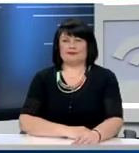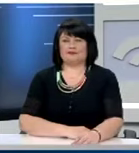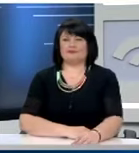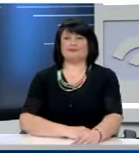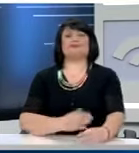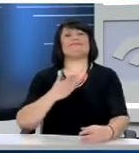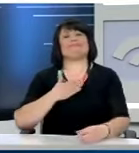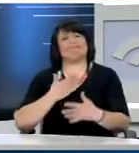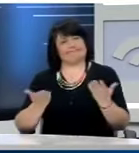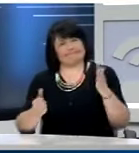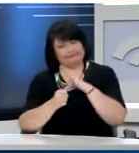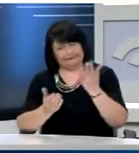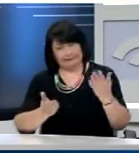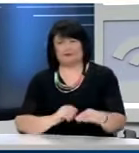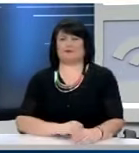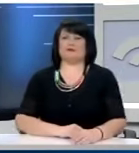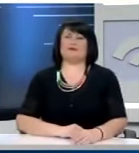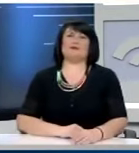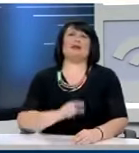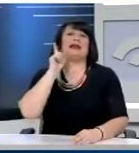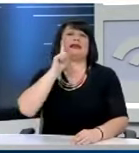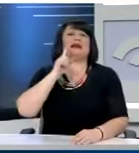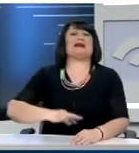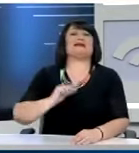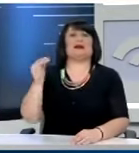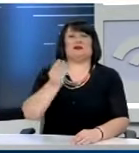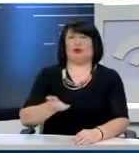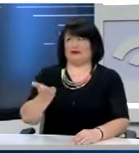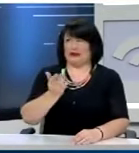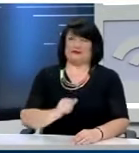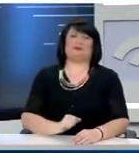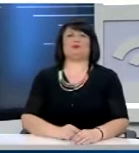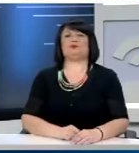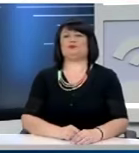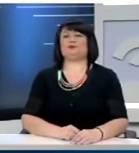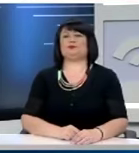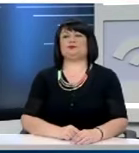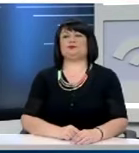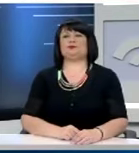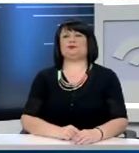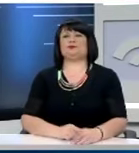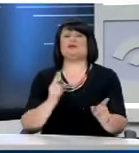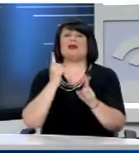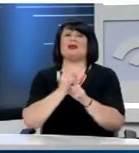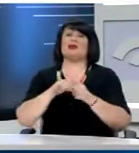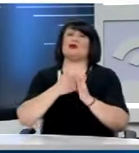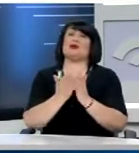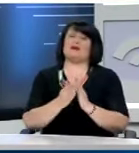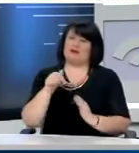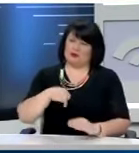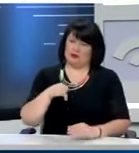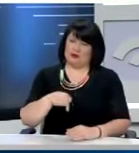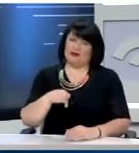Σας ευχαριστώ, κύριε Πρόεδρε. Κυρίες και κύριοι συνάδελφοι, έχει ιδιαίτερο ενδιαφέρον αυτή